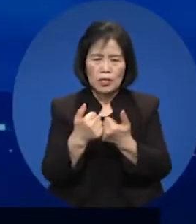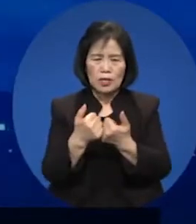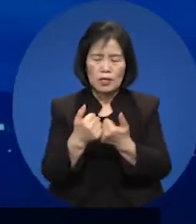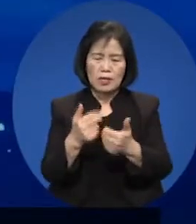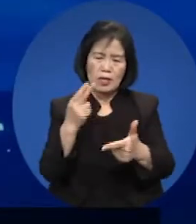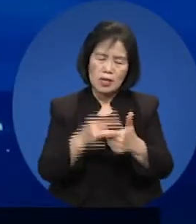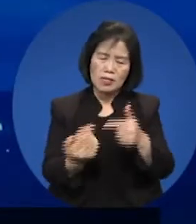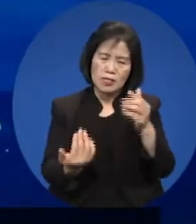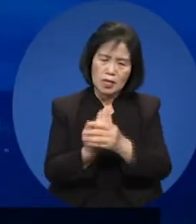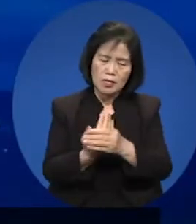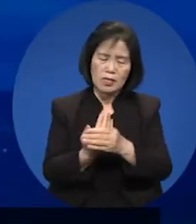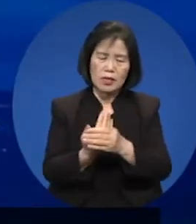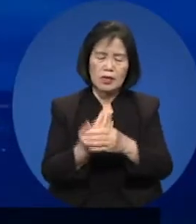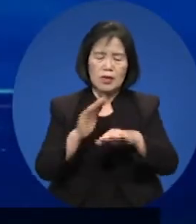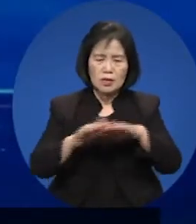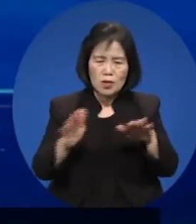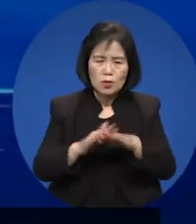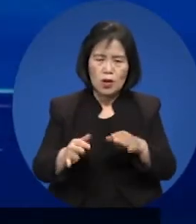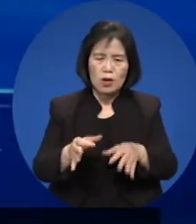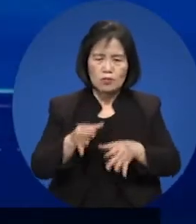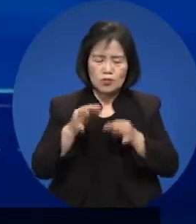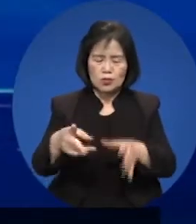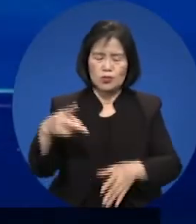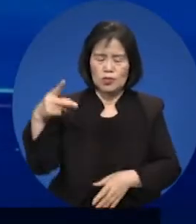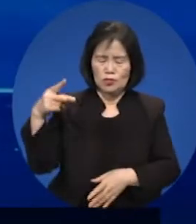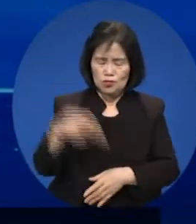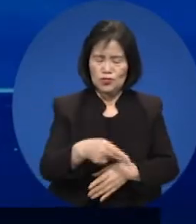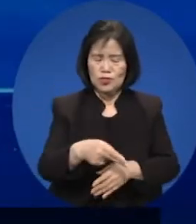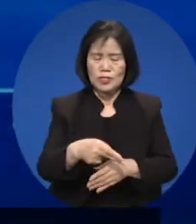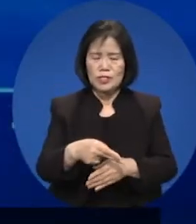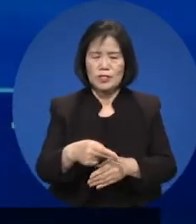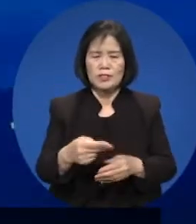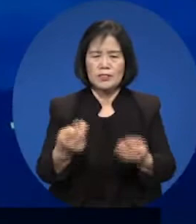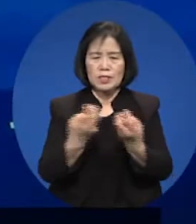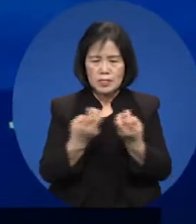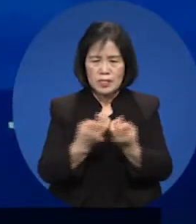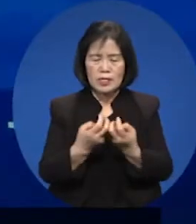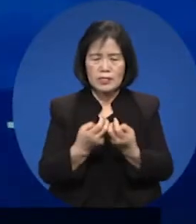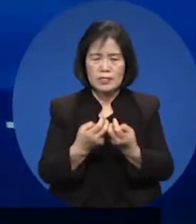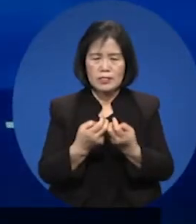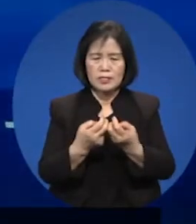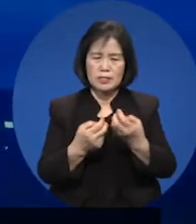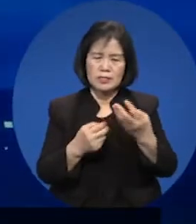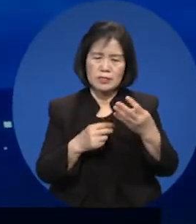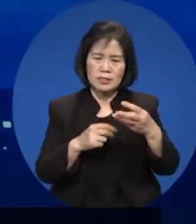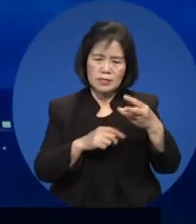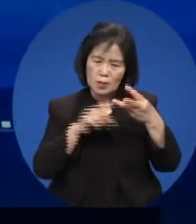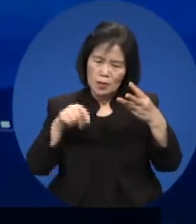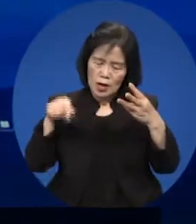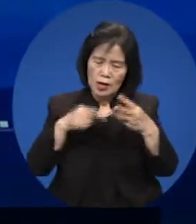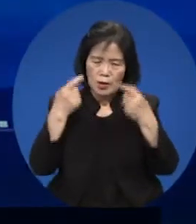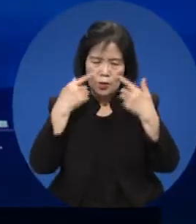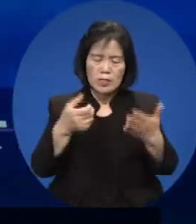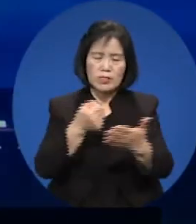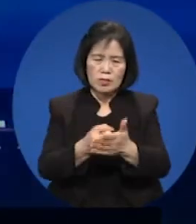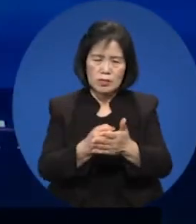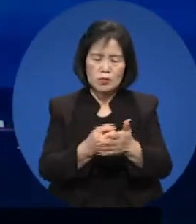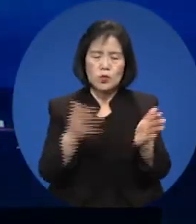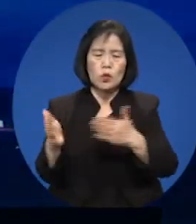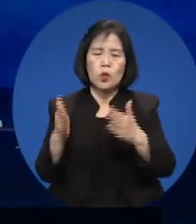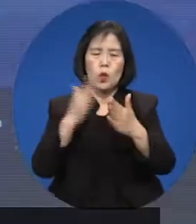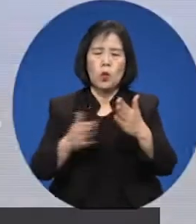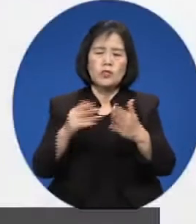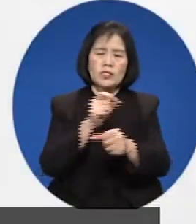재발방지를 위한 부동산 투기 근절 대책을 이달 내 확정 하겠다 이렇게 밝혔습니다 어울러 공직자와 관련된 데요 이렇게